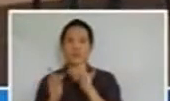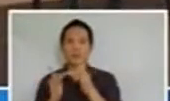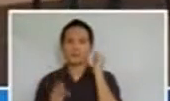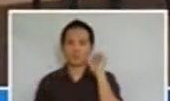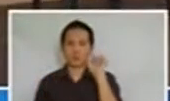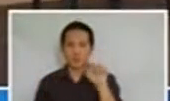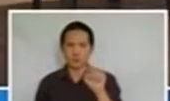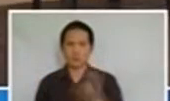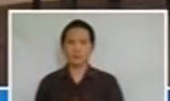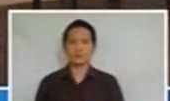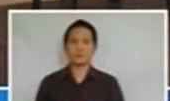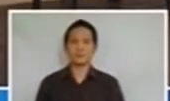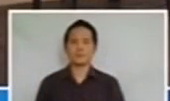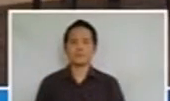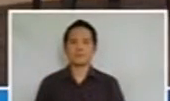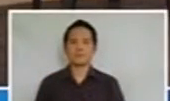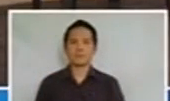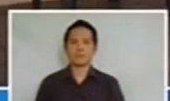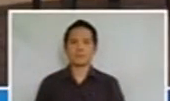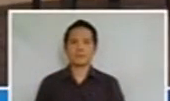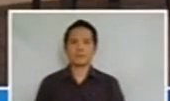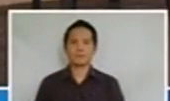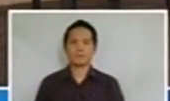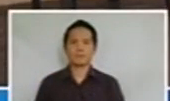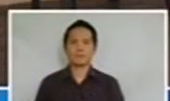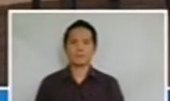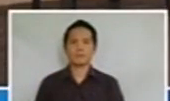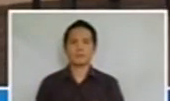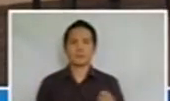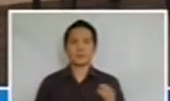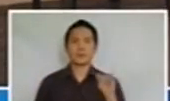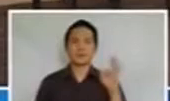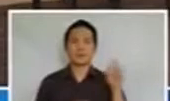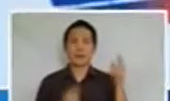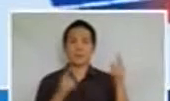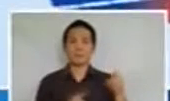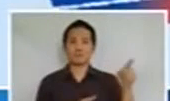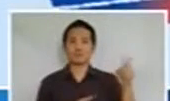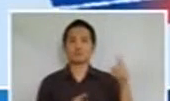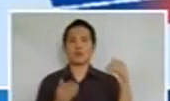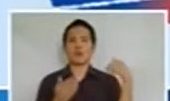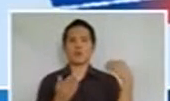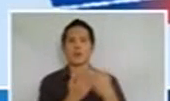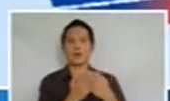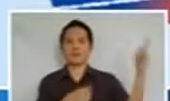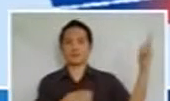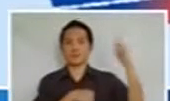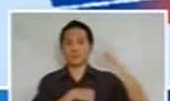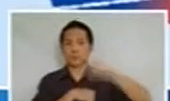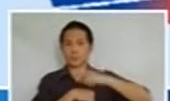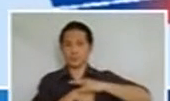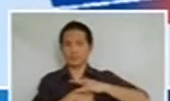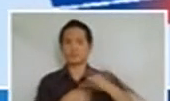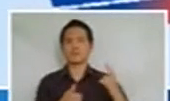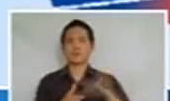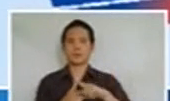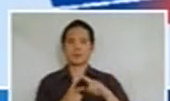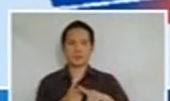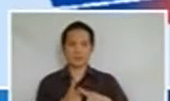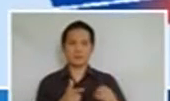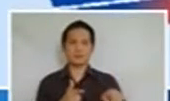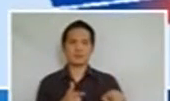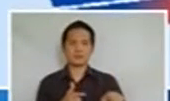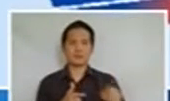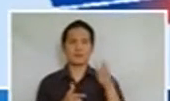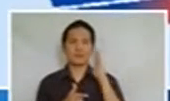yung ibang dumating po last week hanggang ngayong linggo po ay yung mga hard copies po na may mga entries na